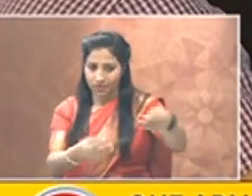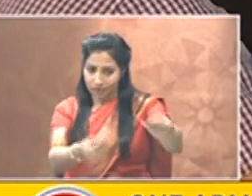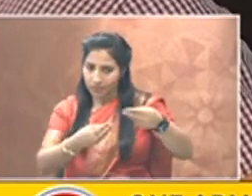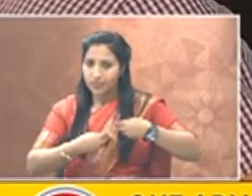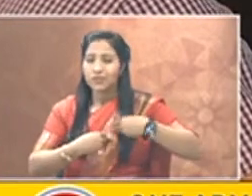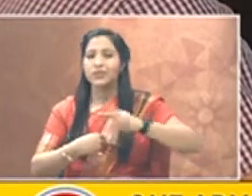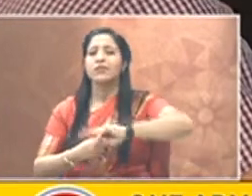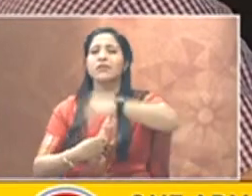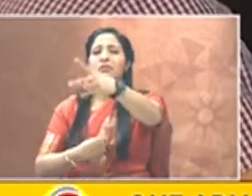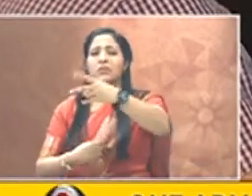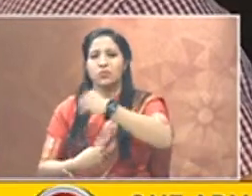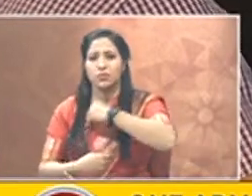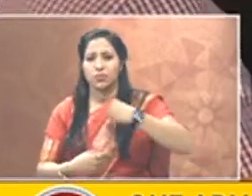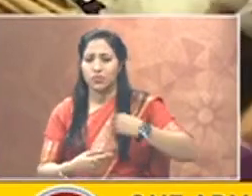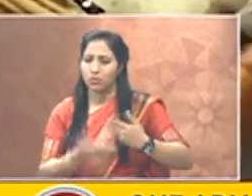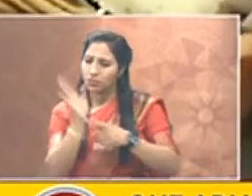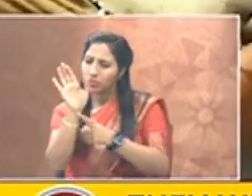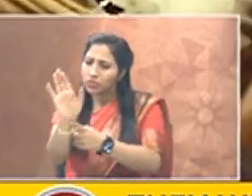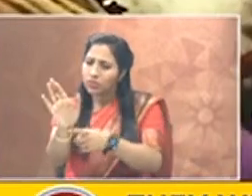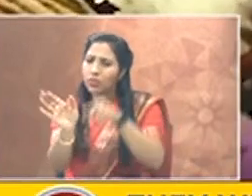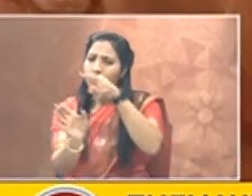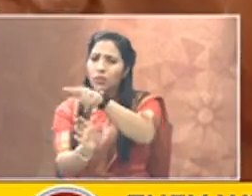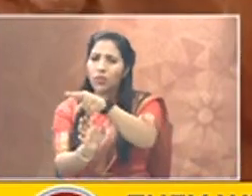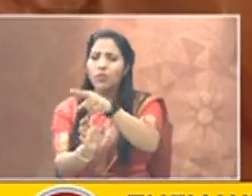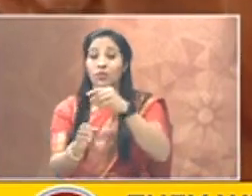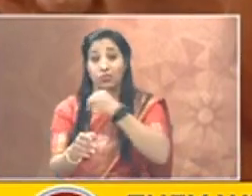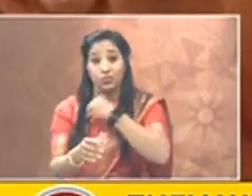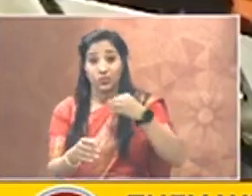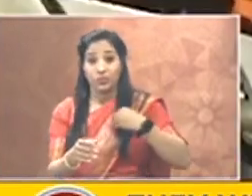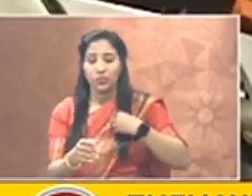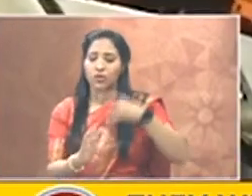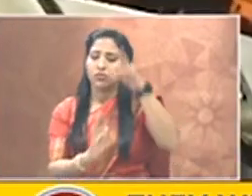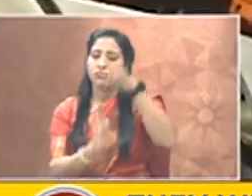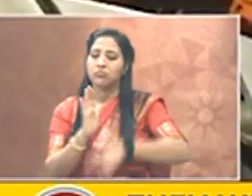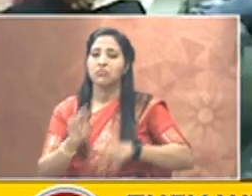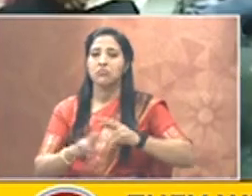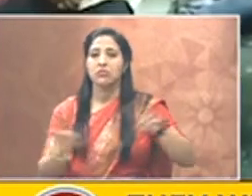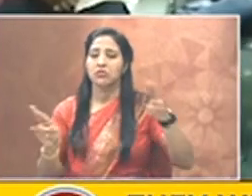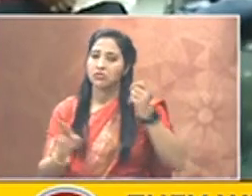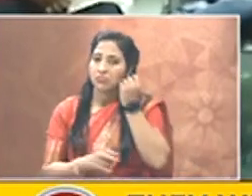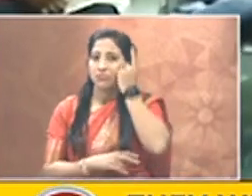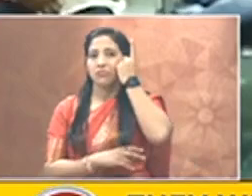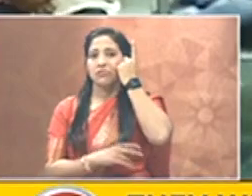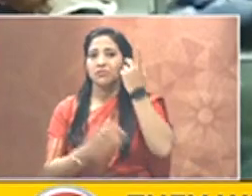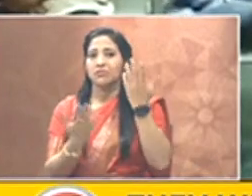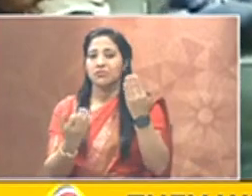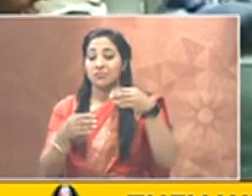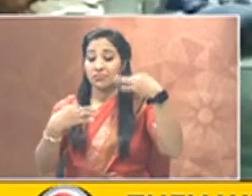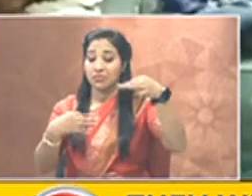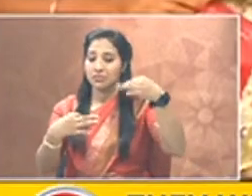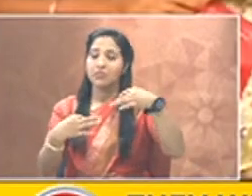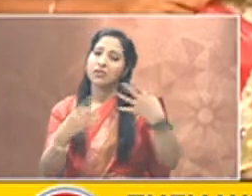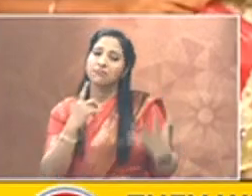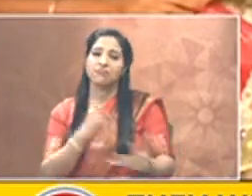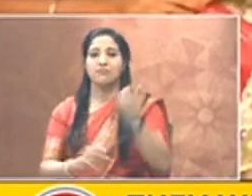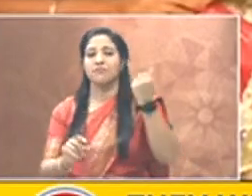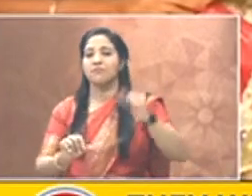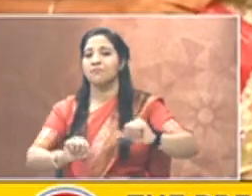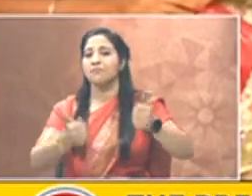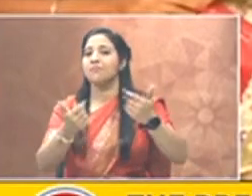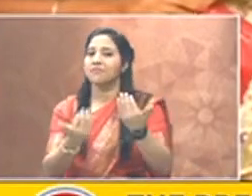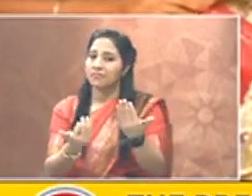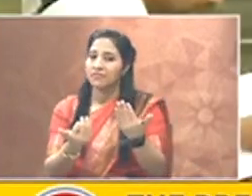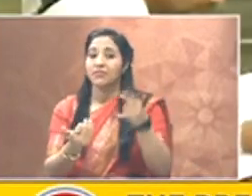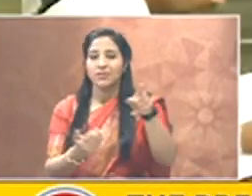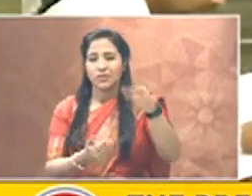दूसरे डॉक्टर के पास जाएंगे तो डॉक्टर को इसकी पूरी जानकारी उस पर्ची से ही मिल जाएगी।